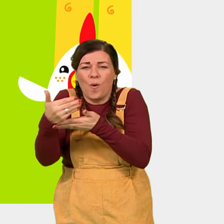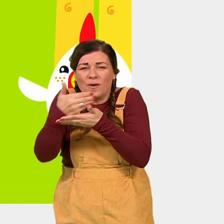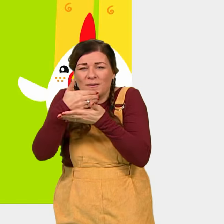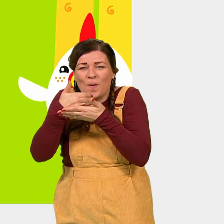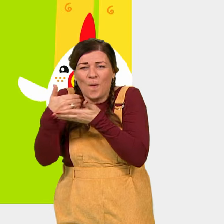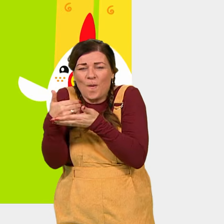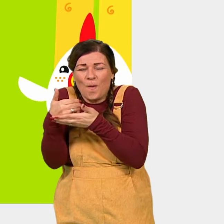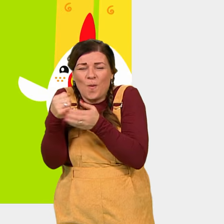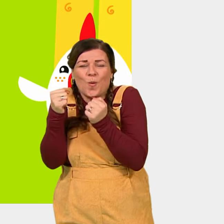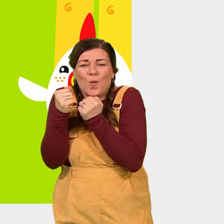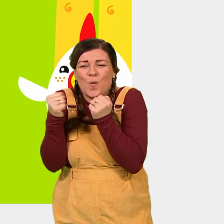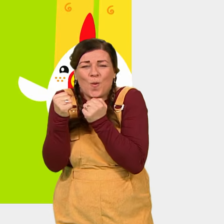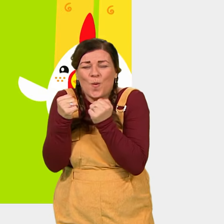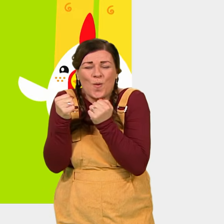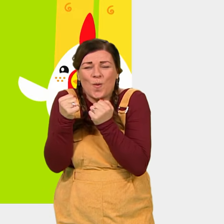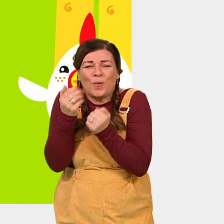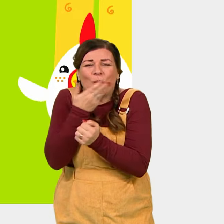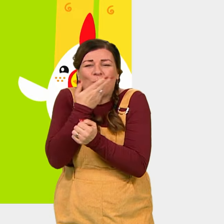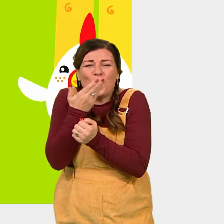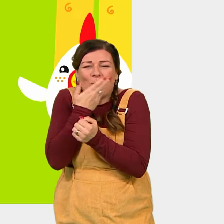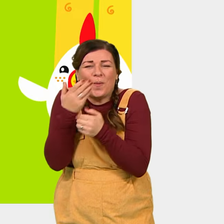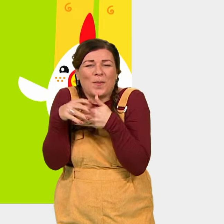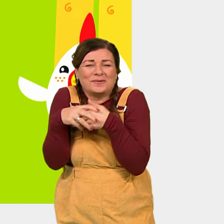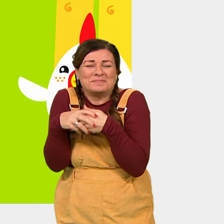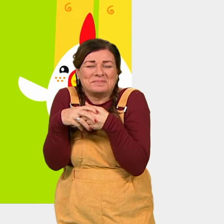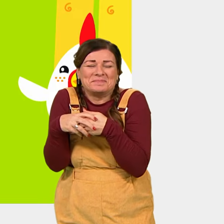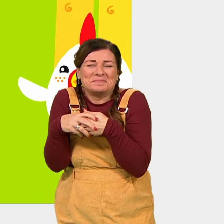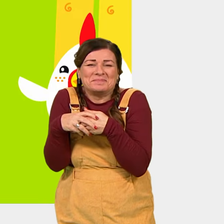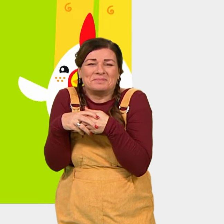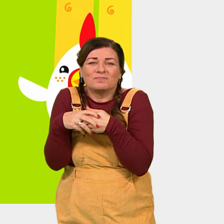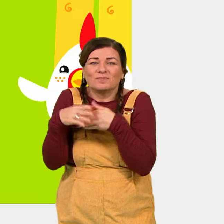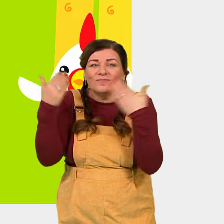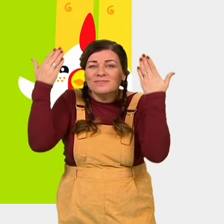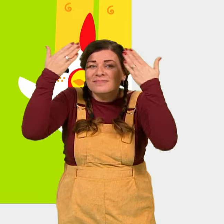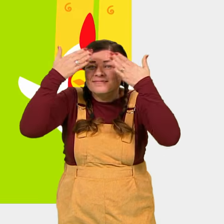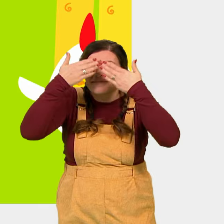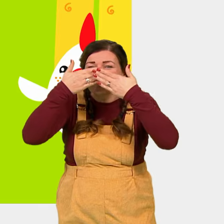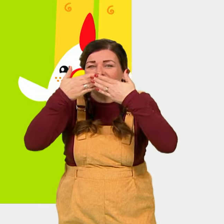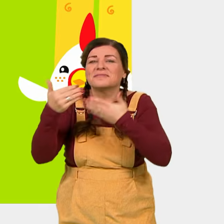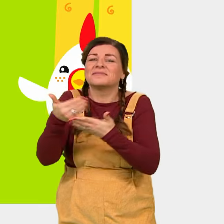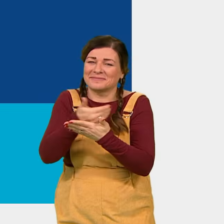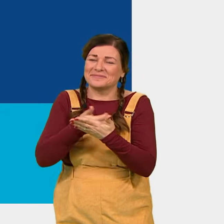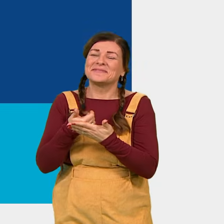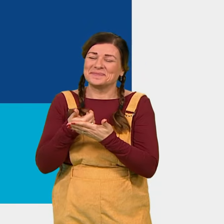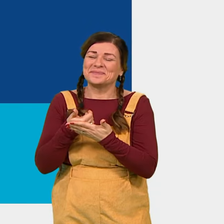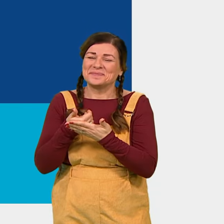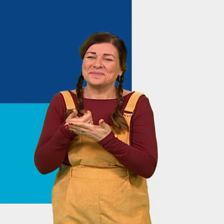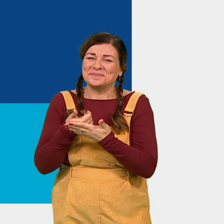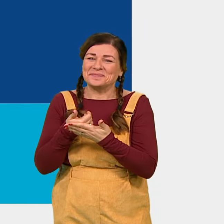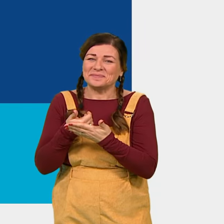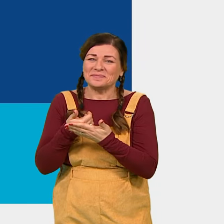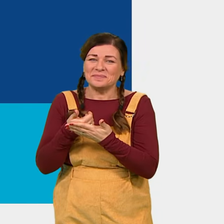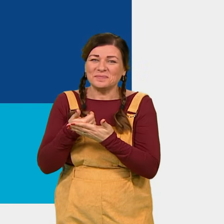aeth i gwtsio tu fewn i gragen gynnes ei ffrind. Roedd hi'n dywyll a chlud yno.